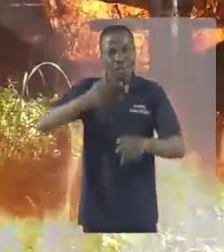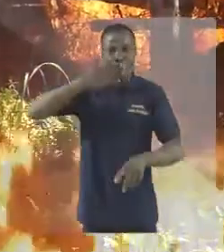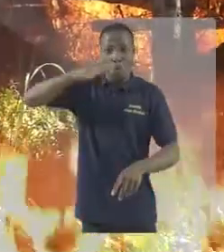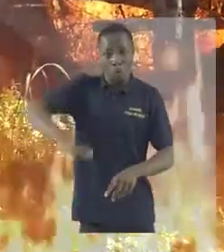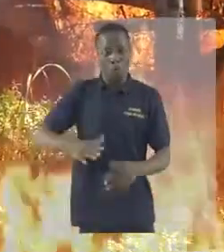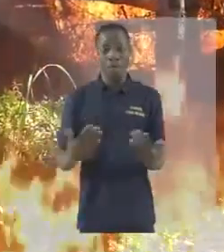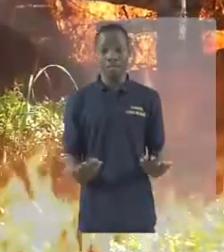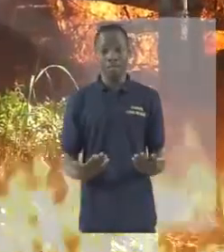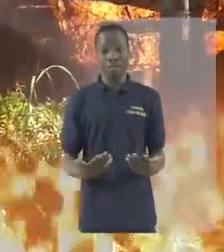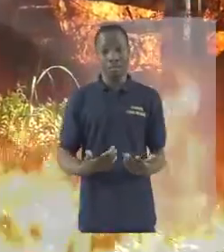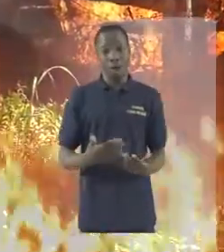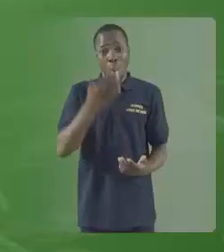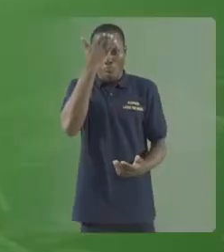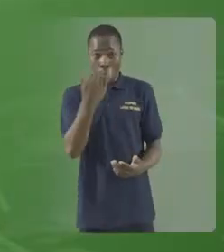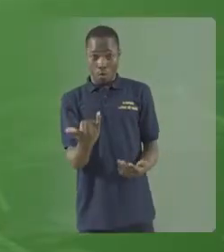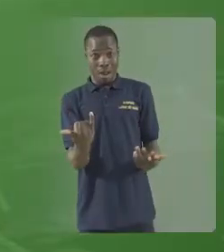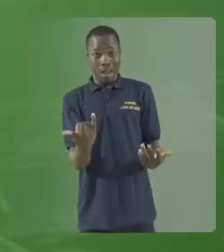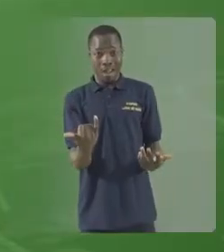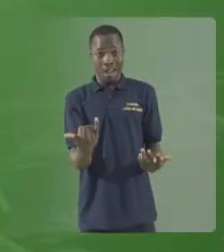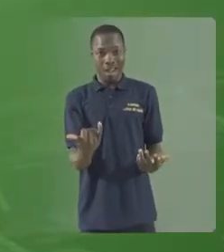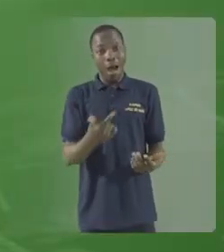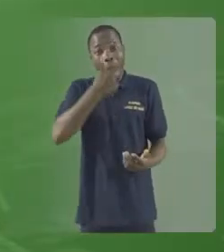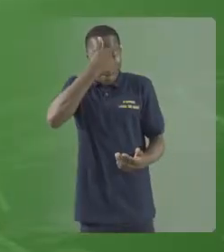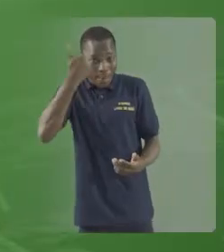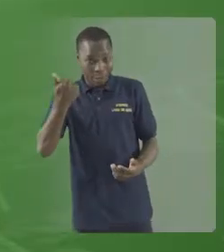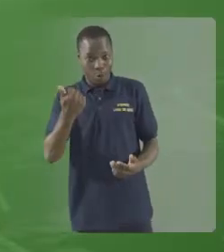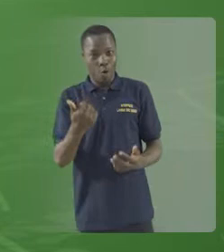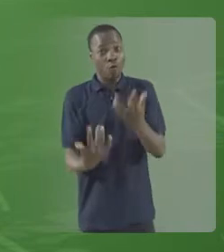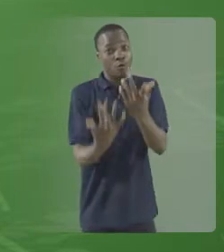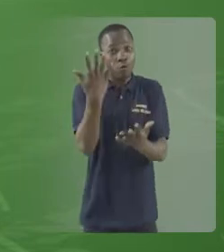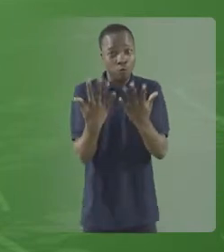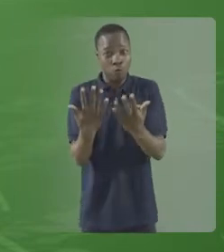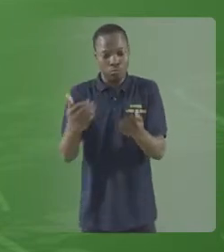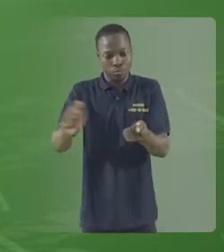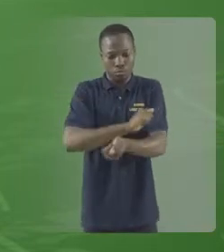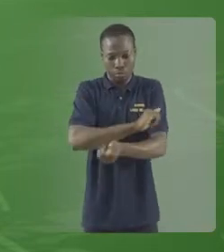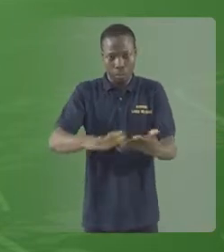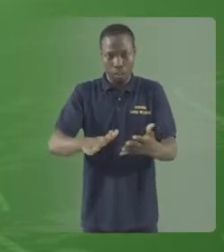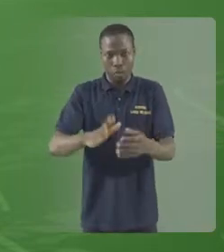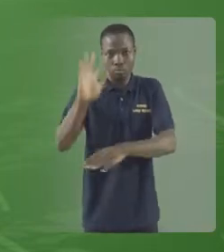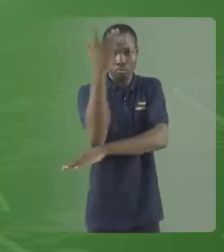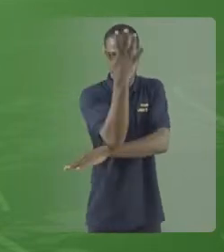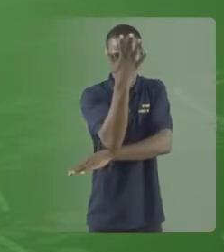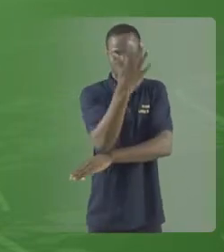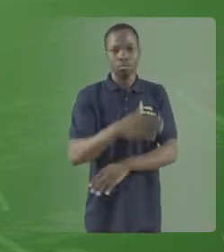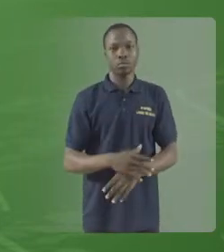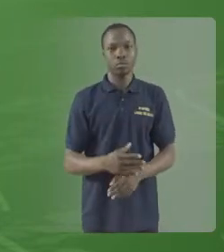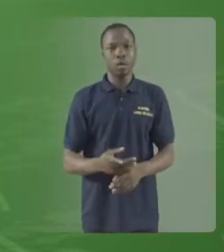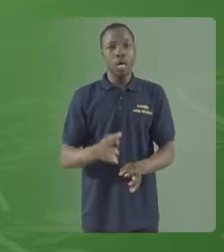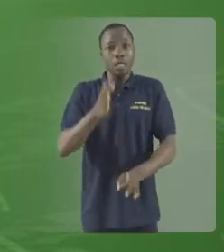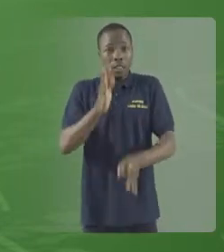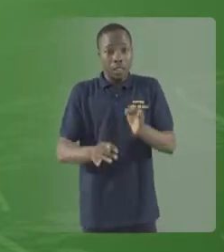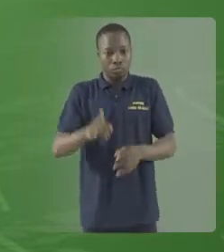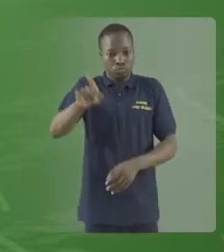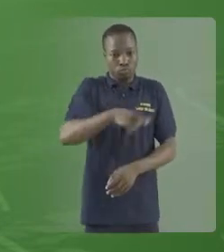En effet, cela permet de préserver la végétation et de protéger